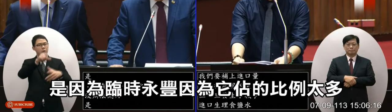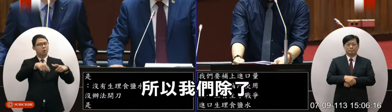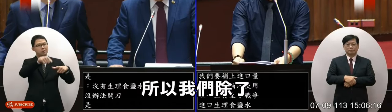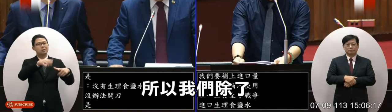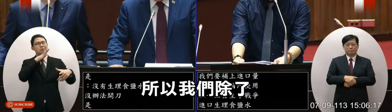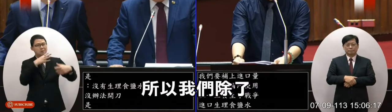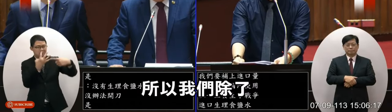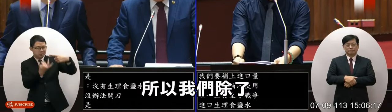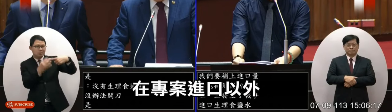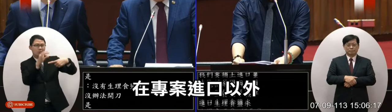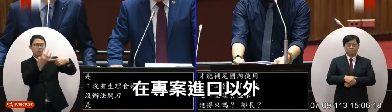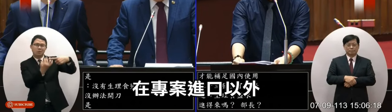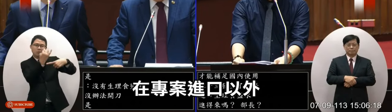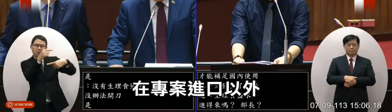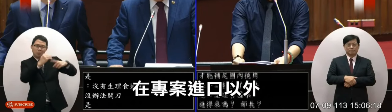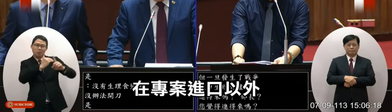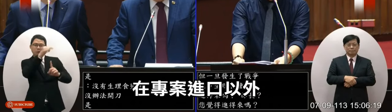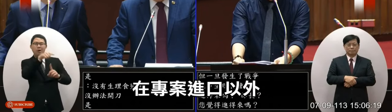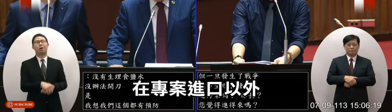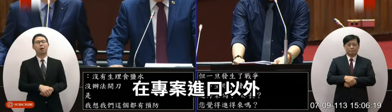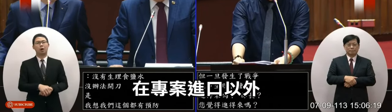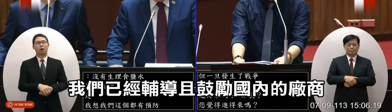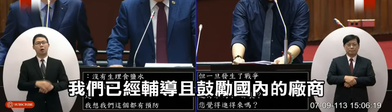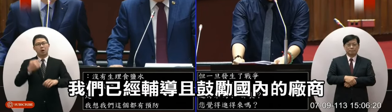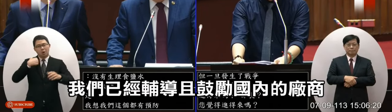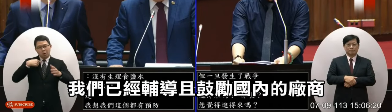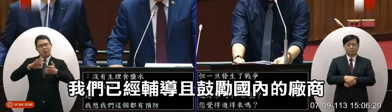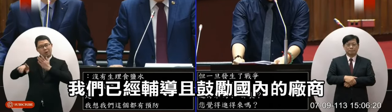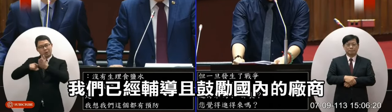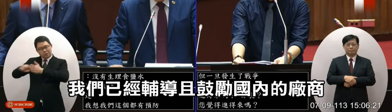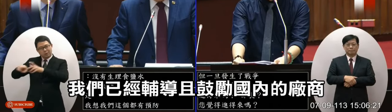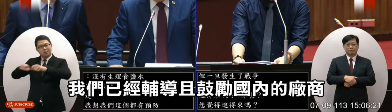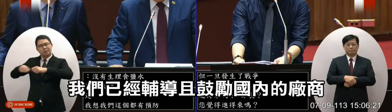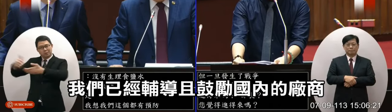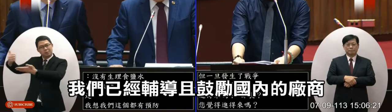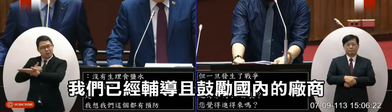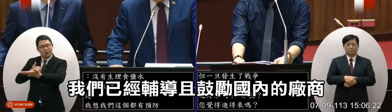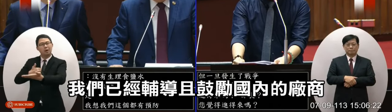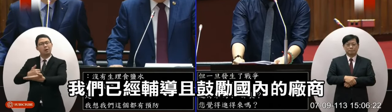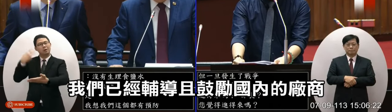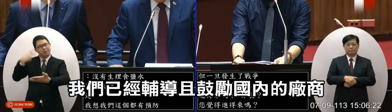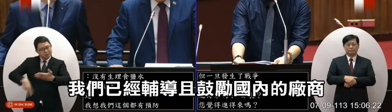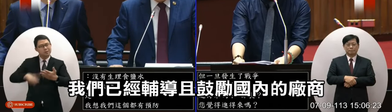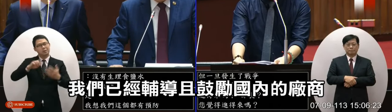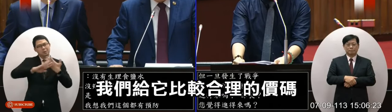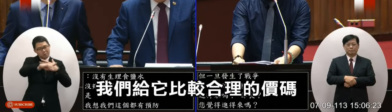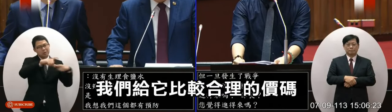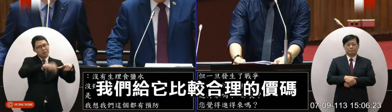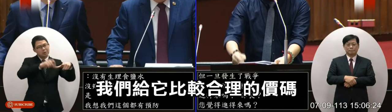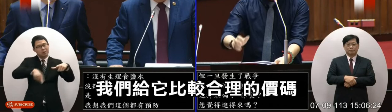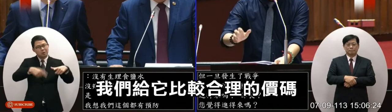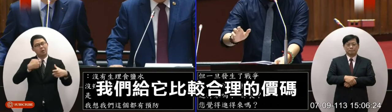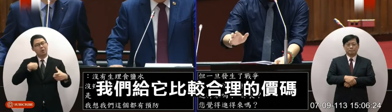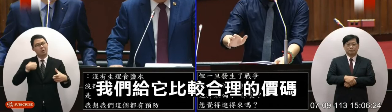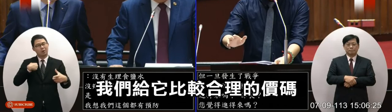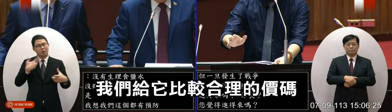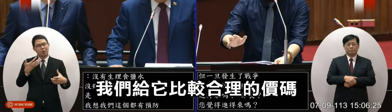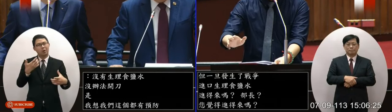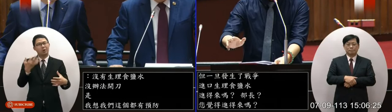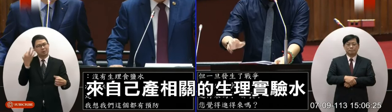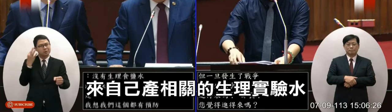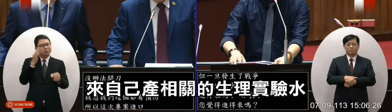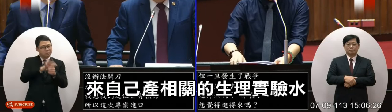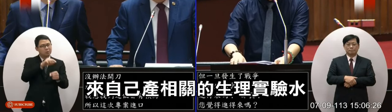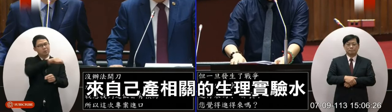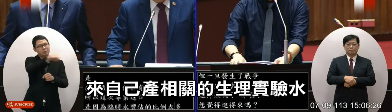多，所以我们除了在专案进口以外，我们已经辅导、鼓励国内的厂商，我们给他比较合理的价